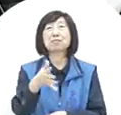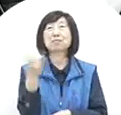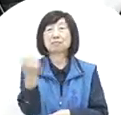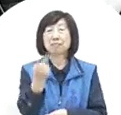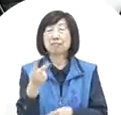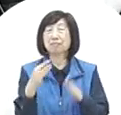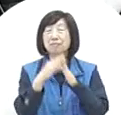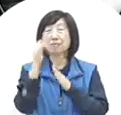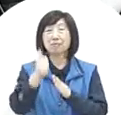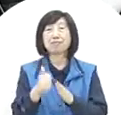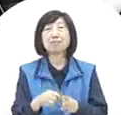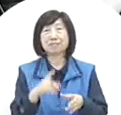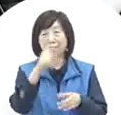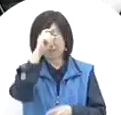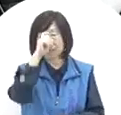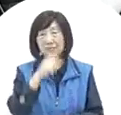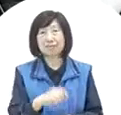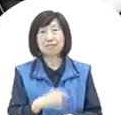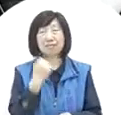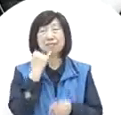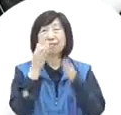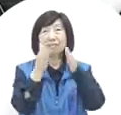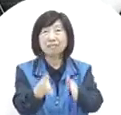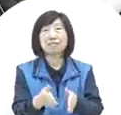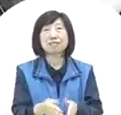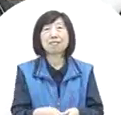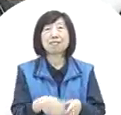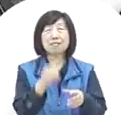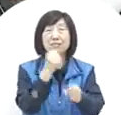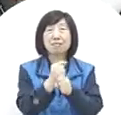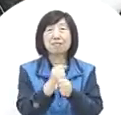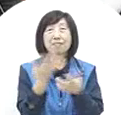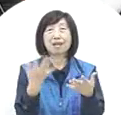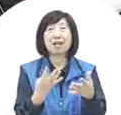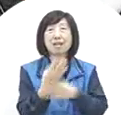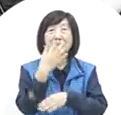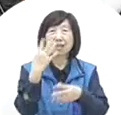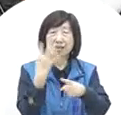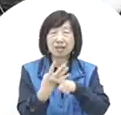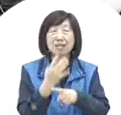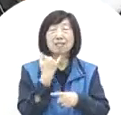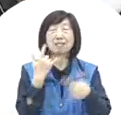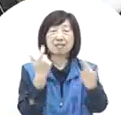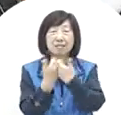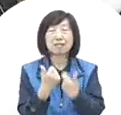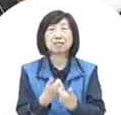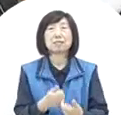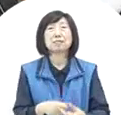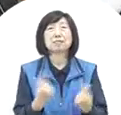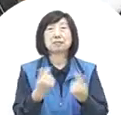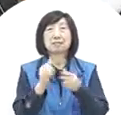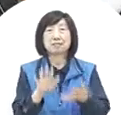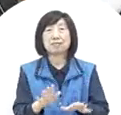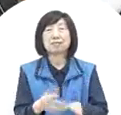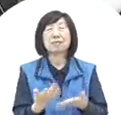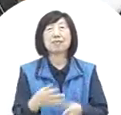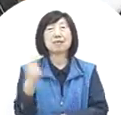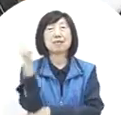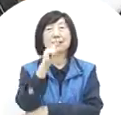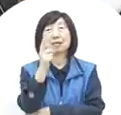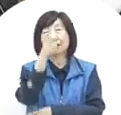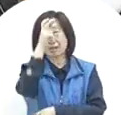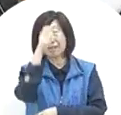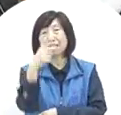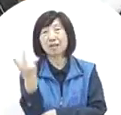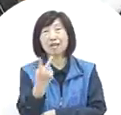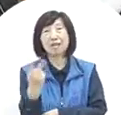金发局局长？我希望可以针对产业来做结合，来做推行。尤其我们的警消人员，来，这个时候警察